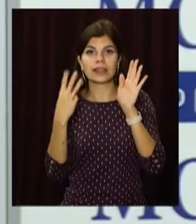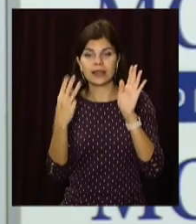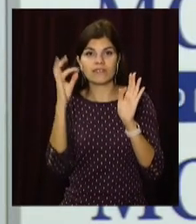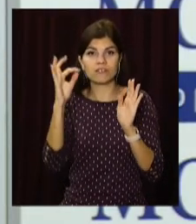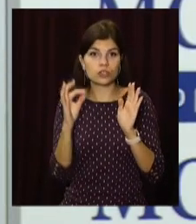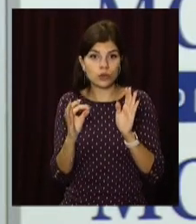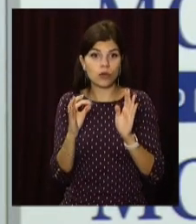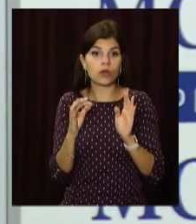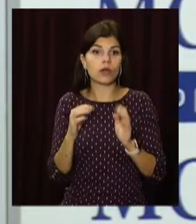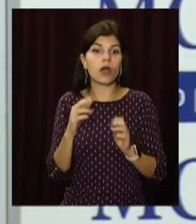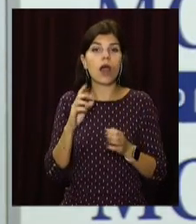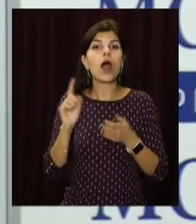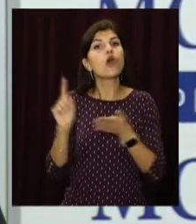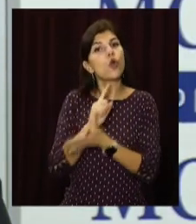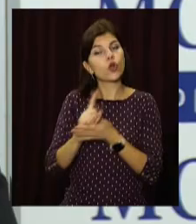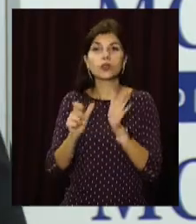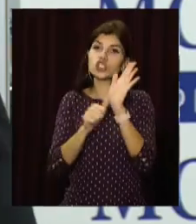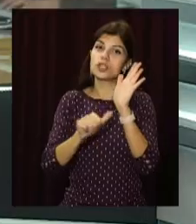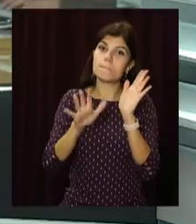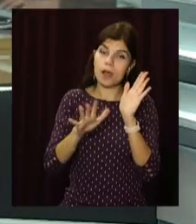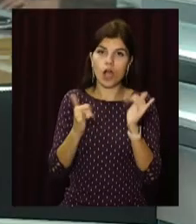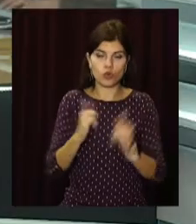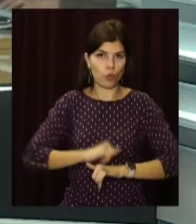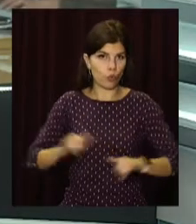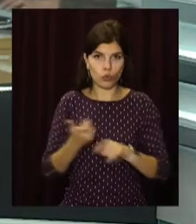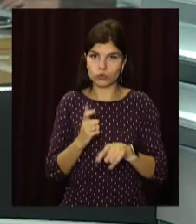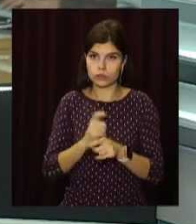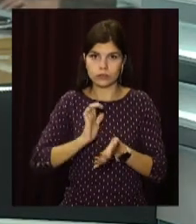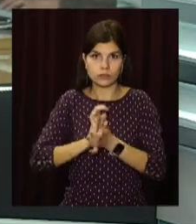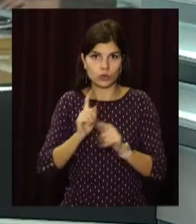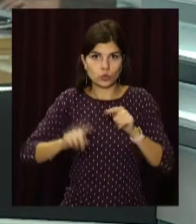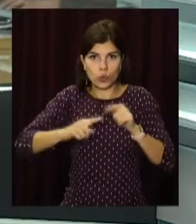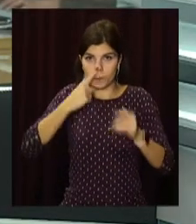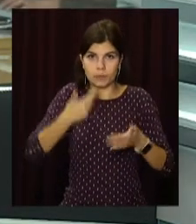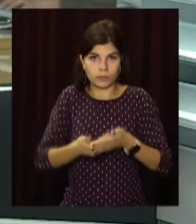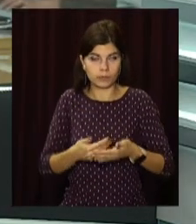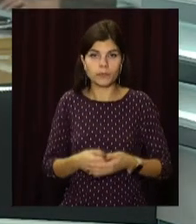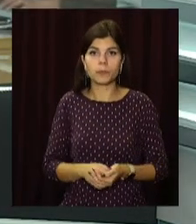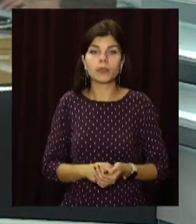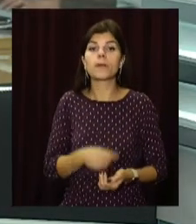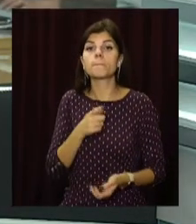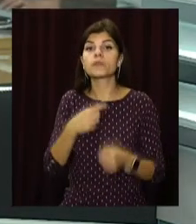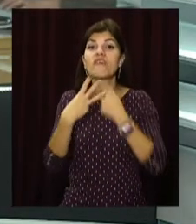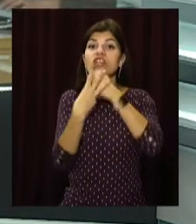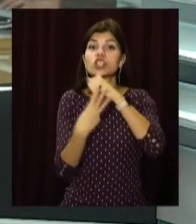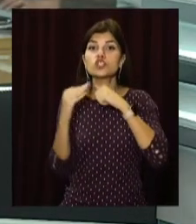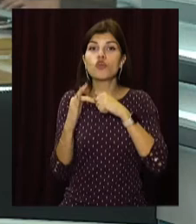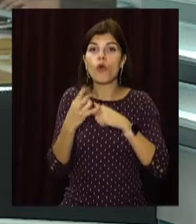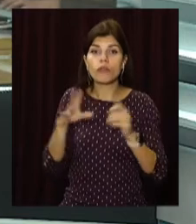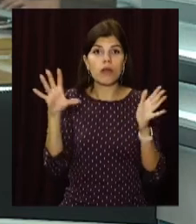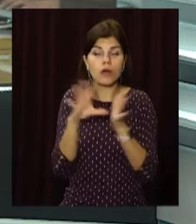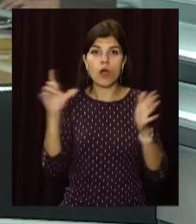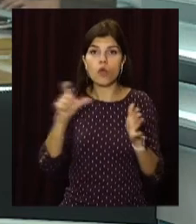77,3%, тоді якби при нормі 65. Рекордна кількість щеплених за добу. 18 жовтня у